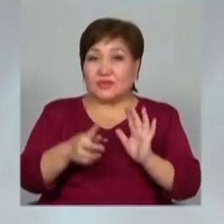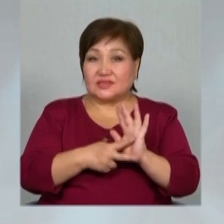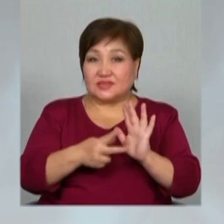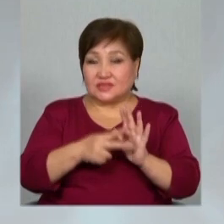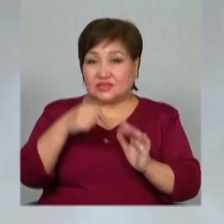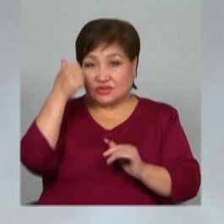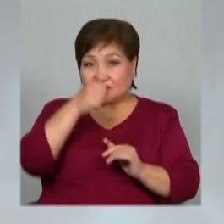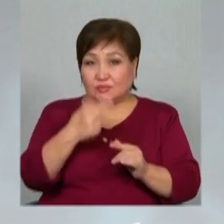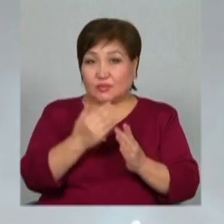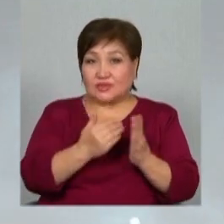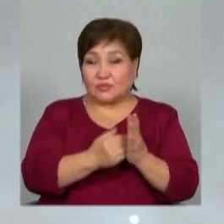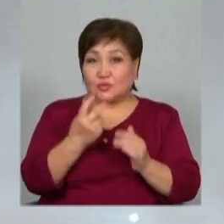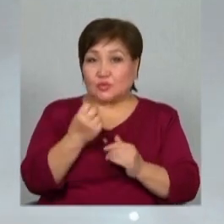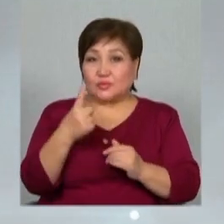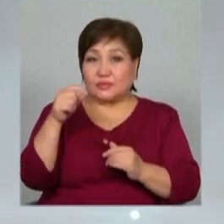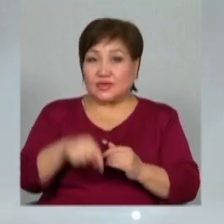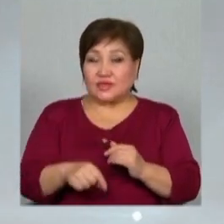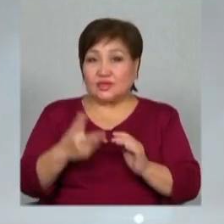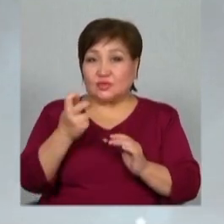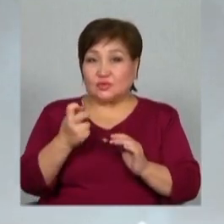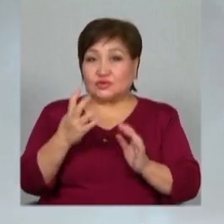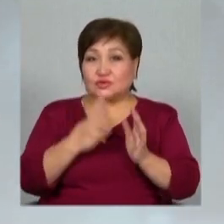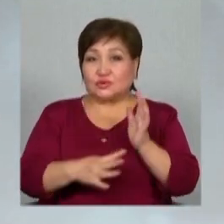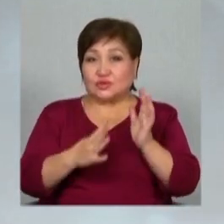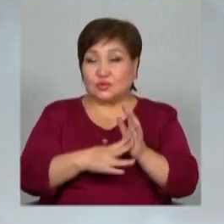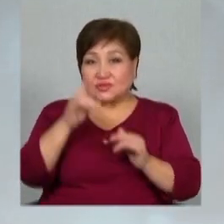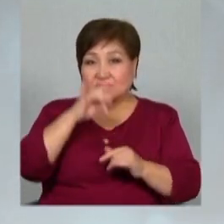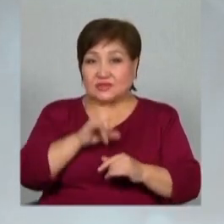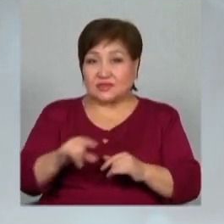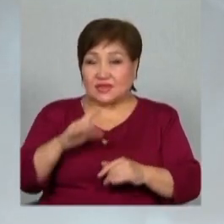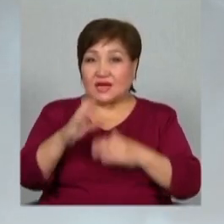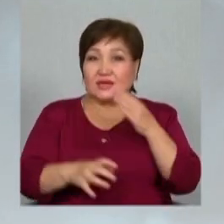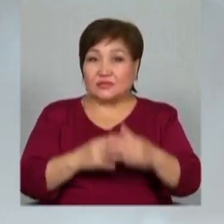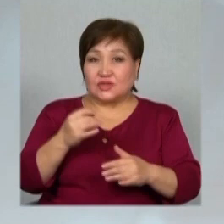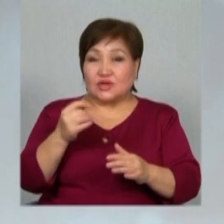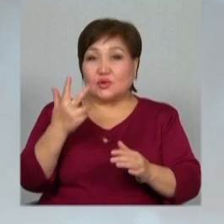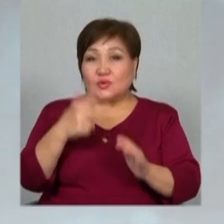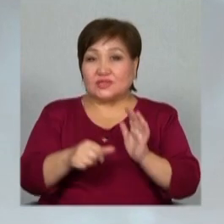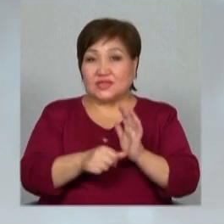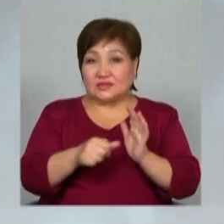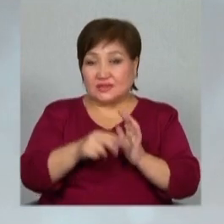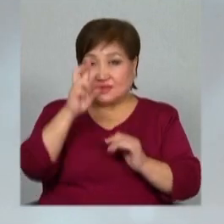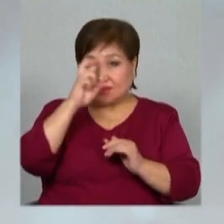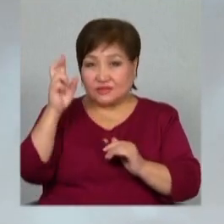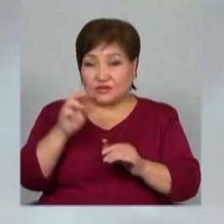бағдарламамен 11399 қазақстандық әлемнің 36 еліндегі үздік 300